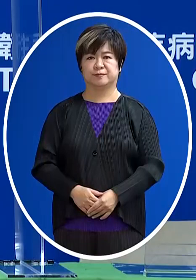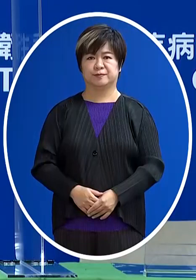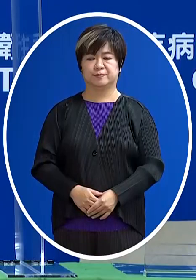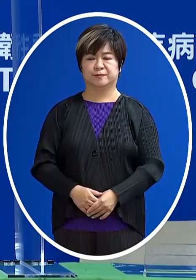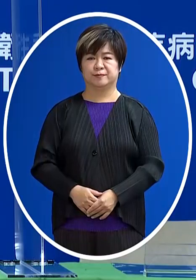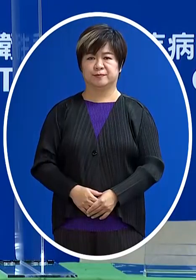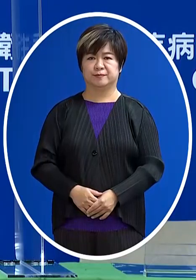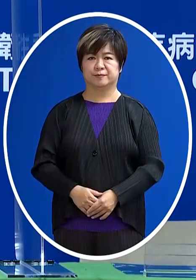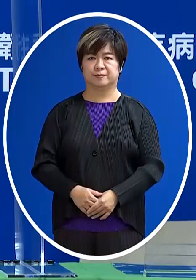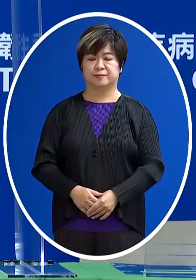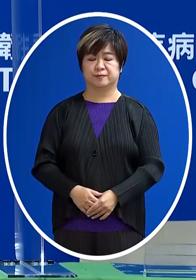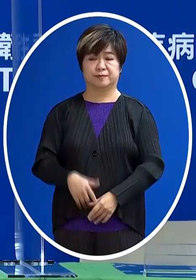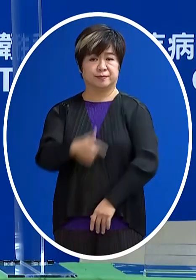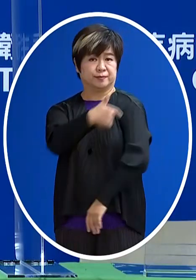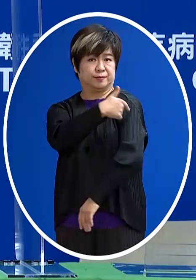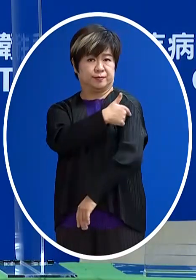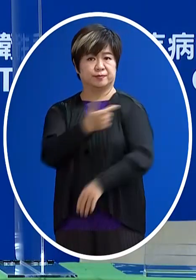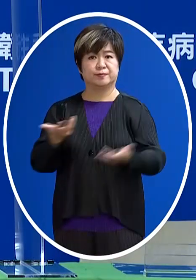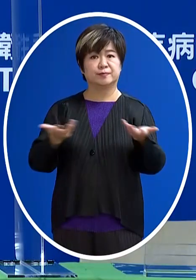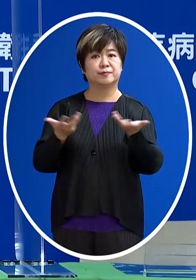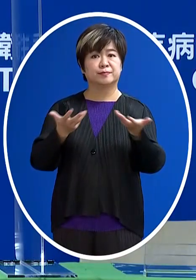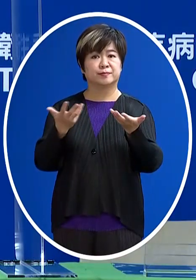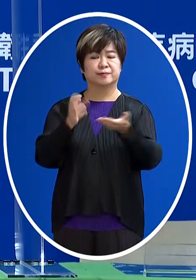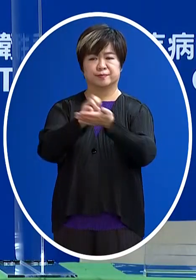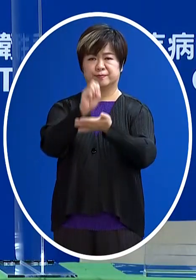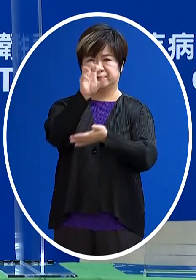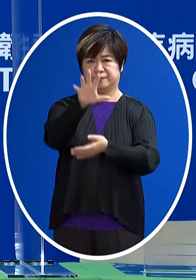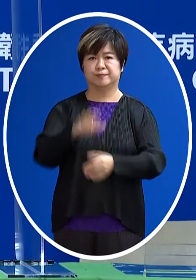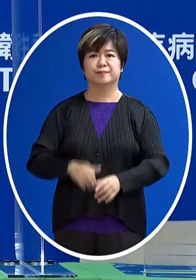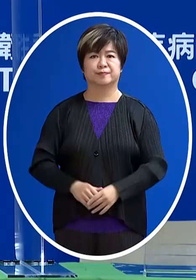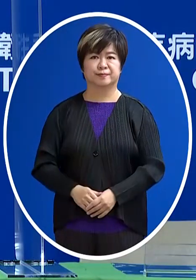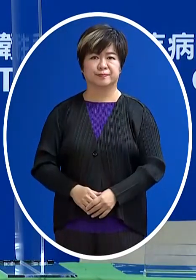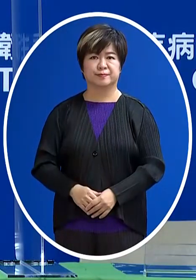那有关疫苗接种的部分，